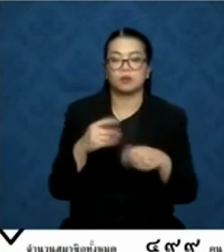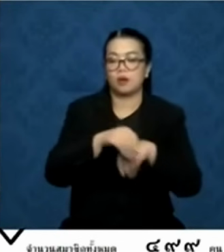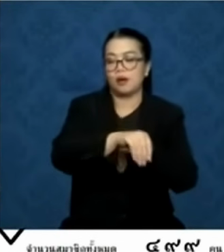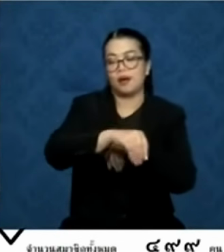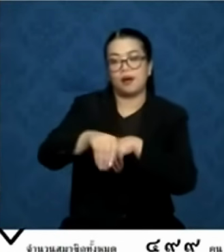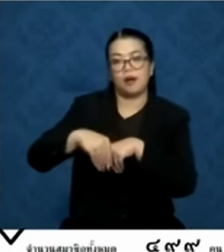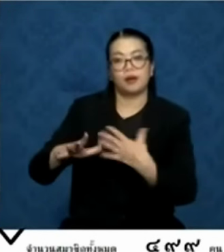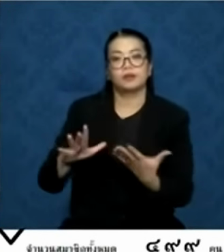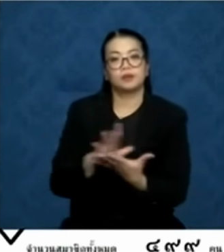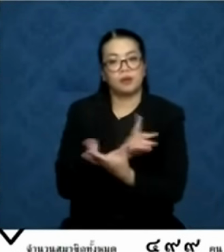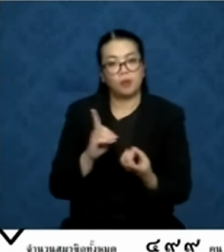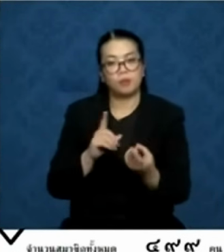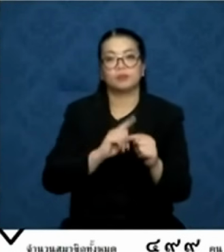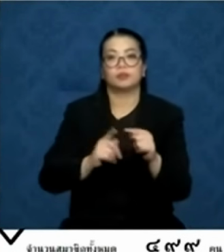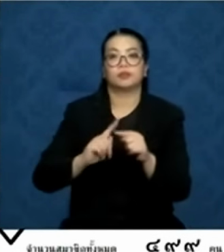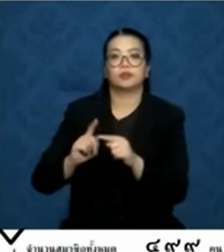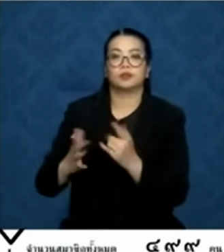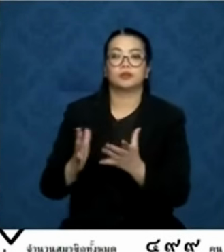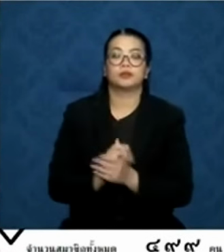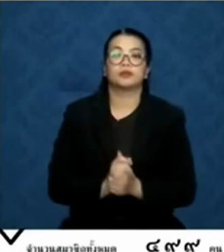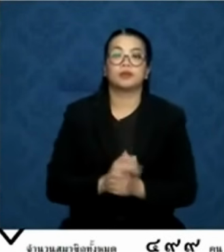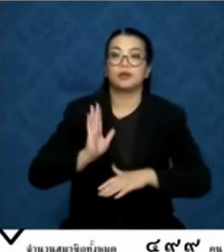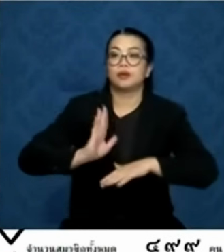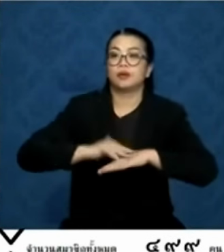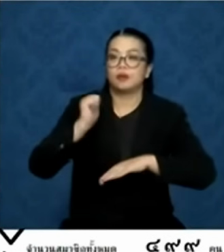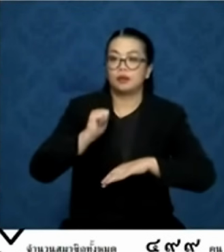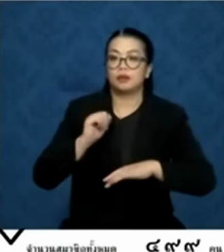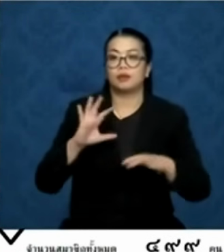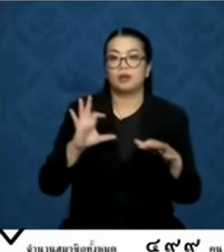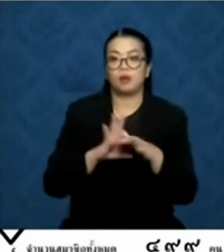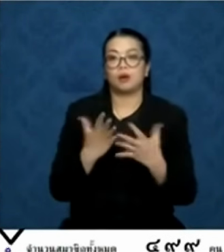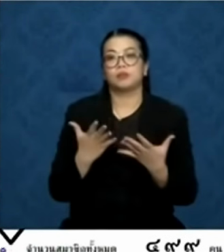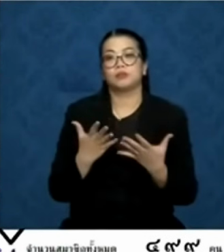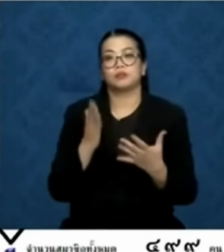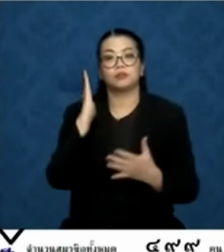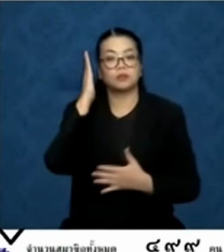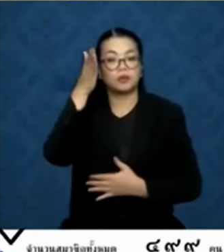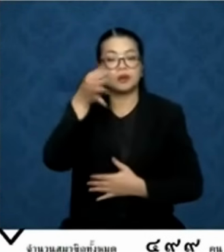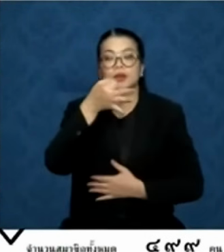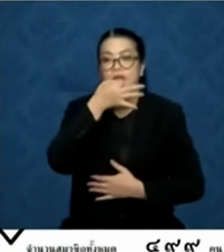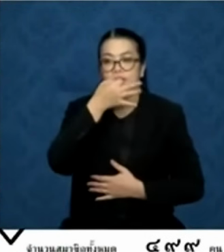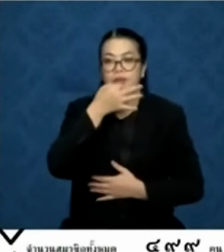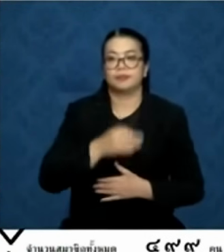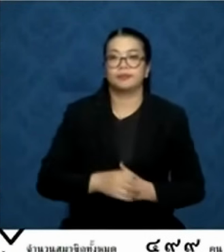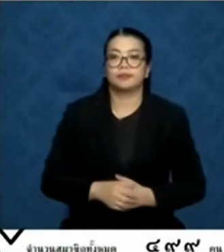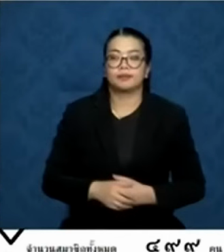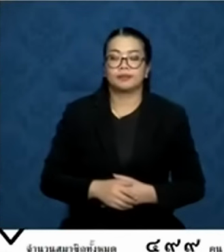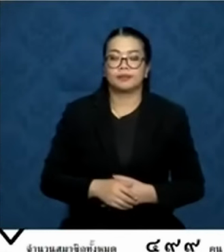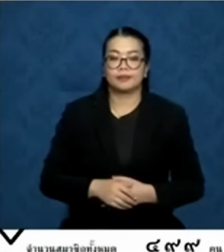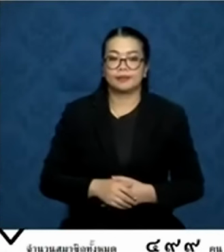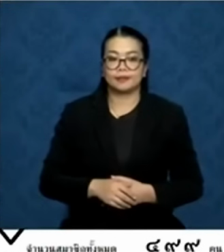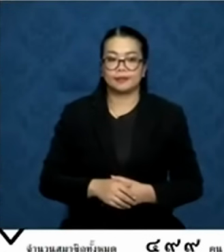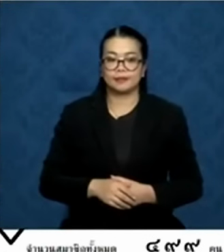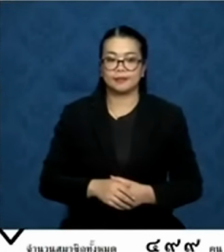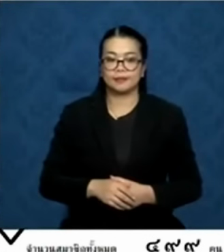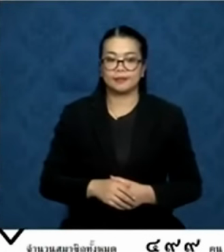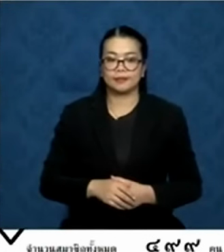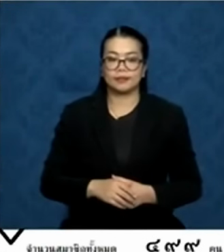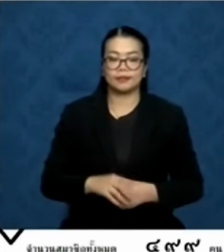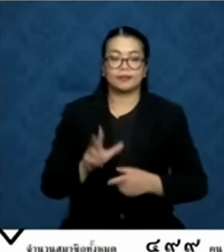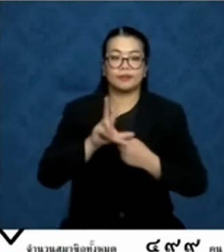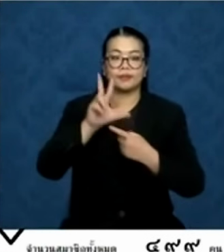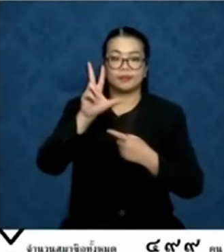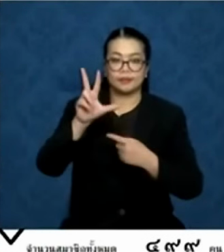ายสังคมออนไลน์และทักษะด้านเกมต่อยอดอาชีพในอนาคตข้อที่